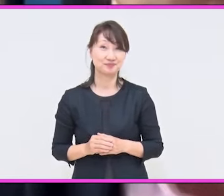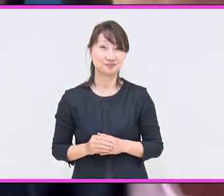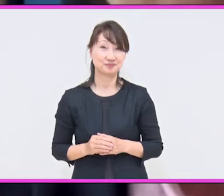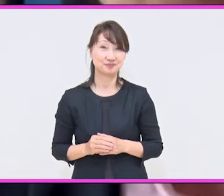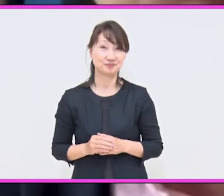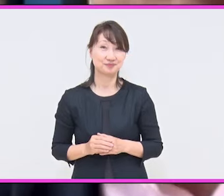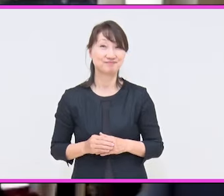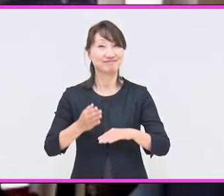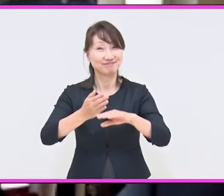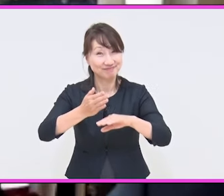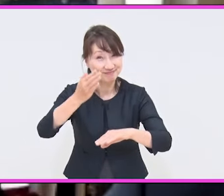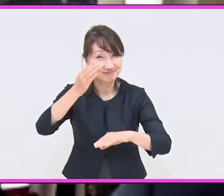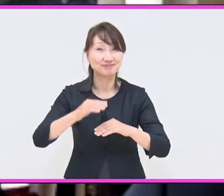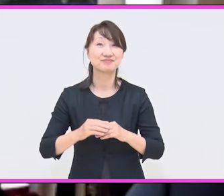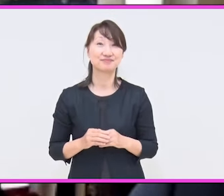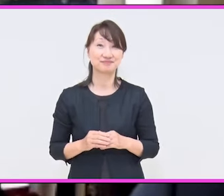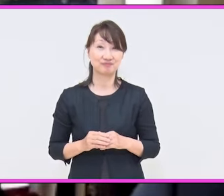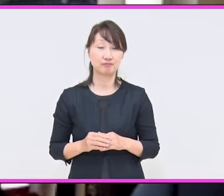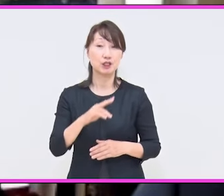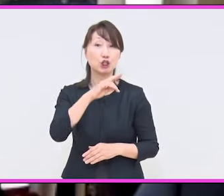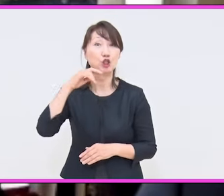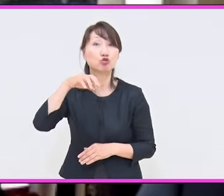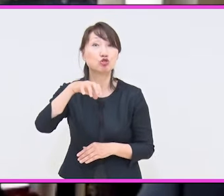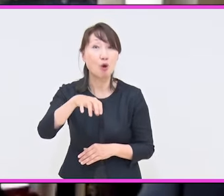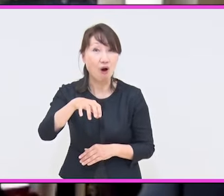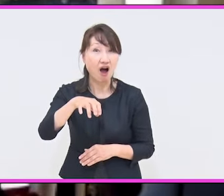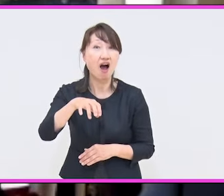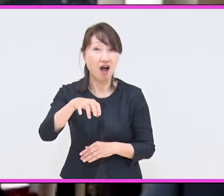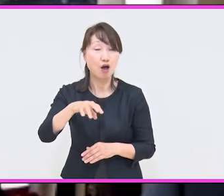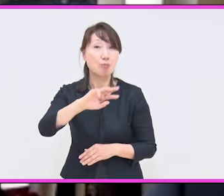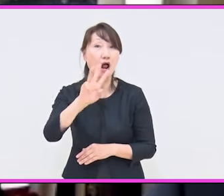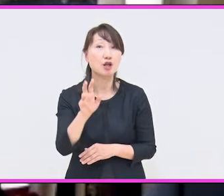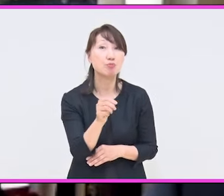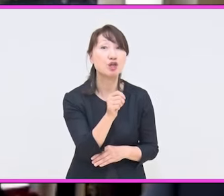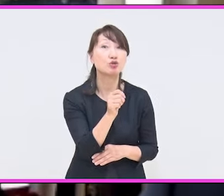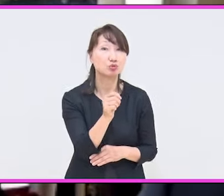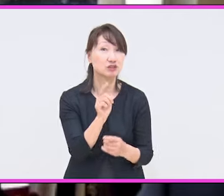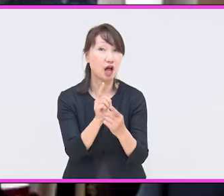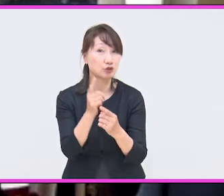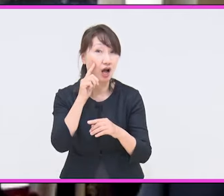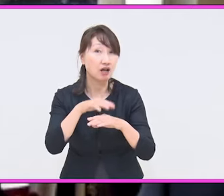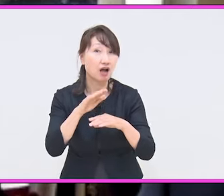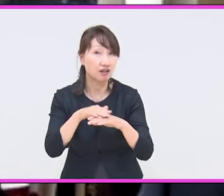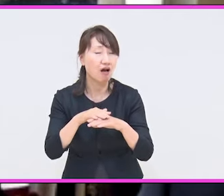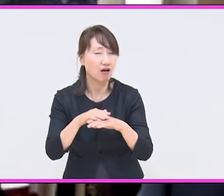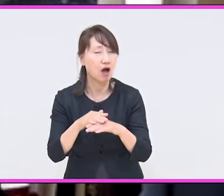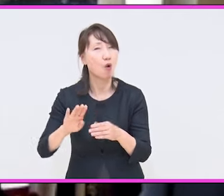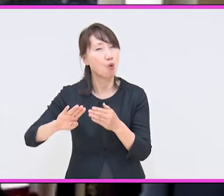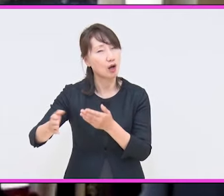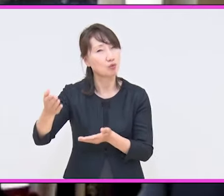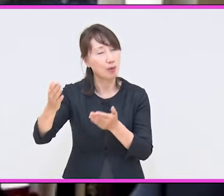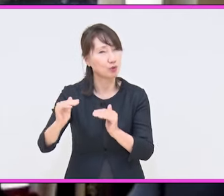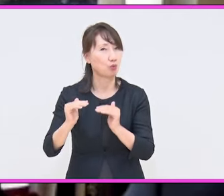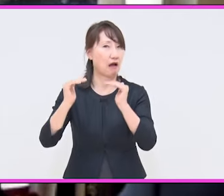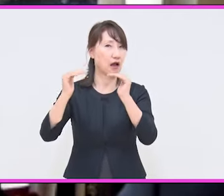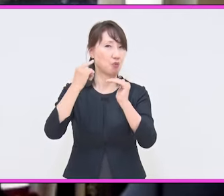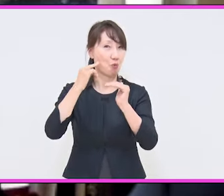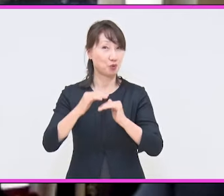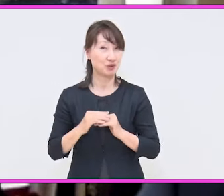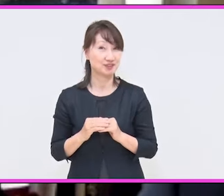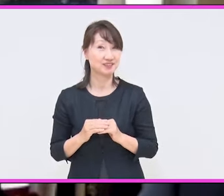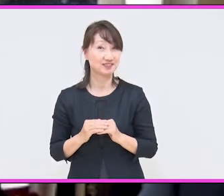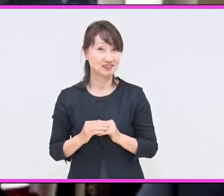Well, thank you. I think that in the UK there was a perhaps a greater awareness about the Paralympic